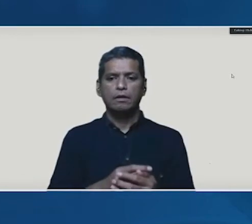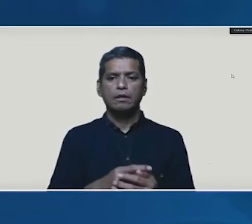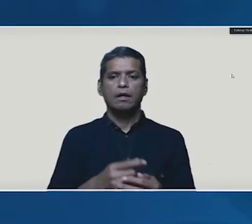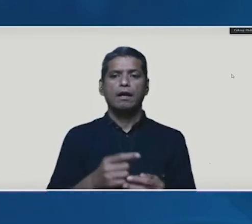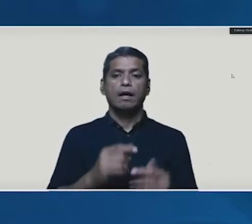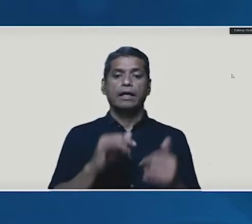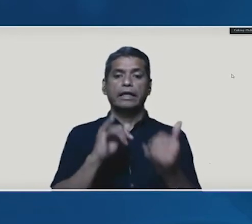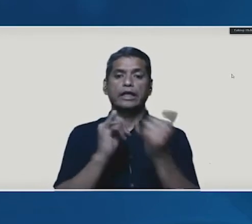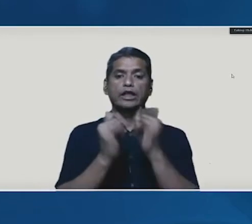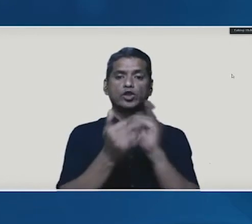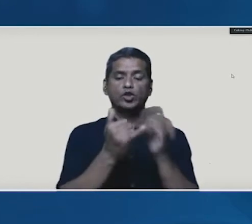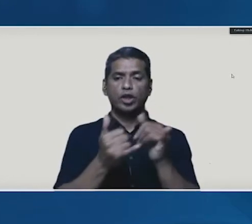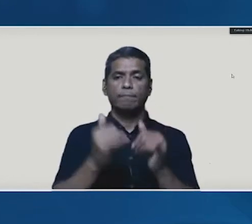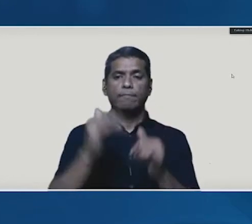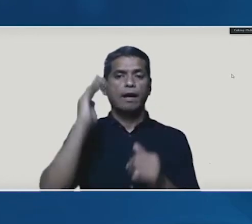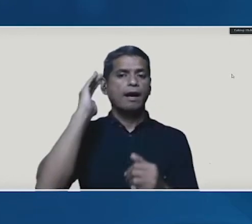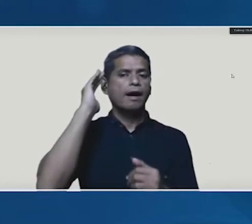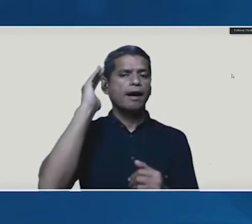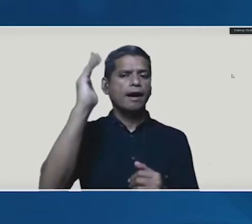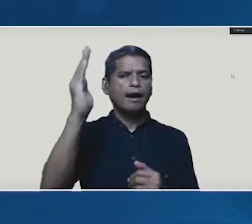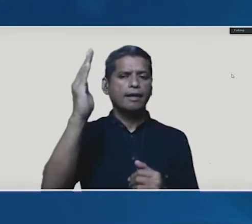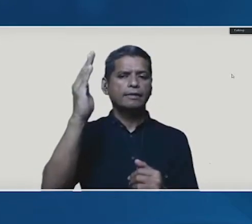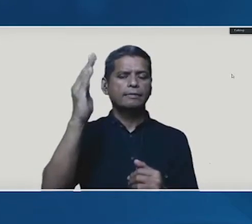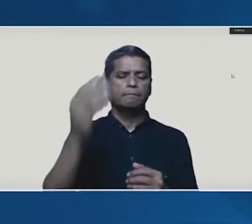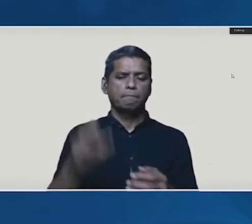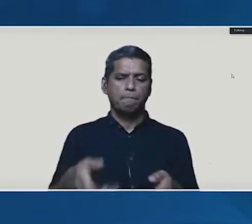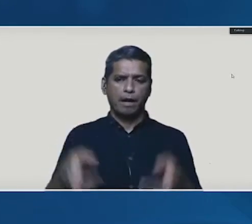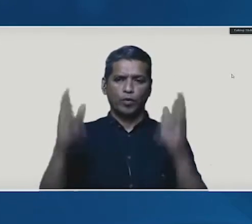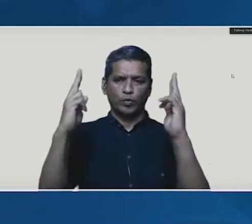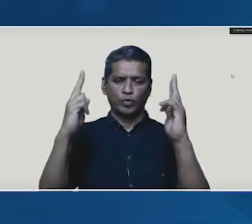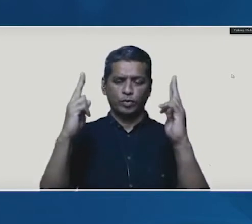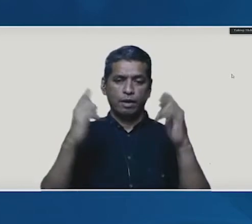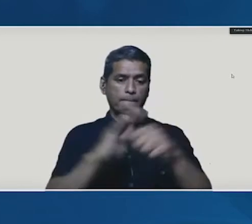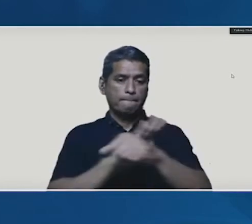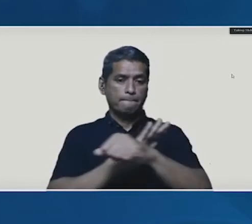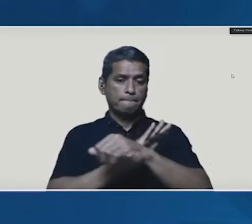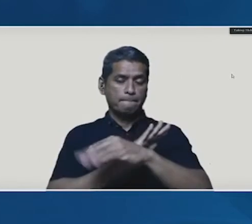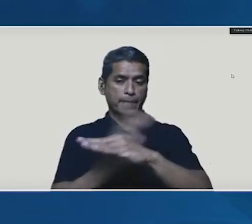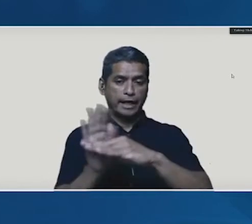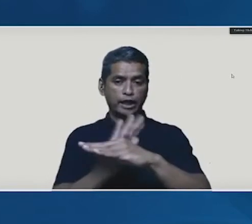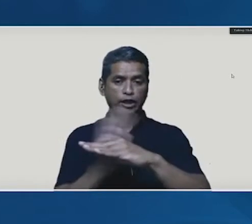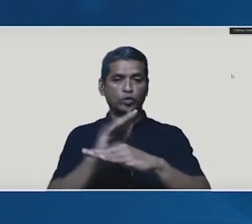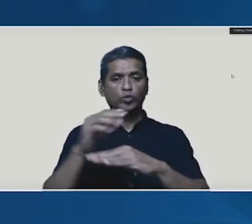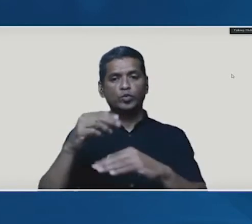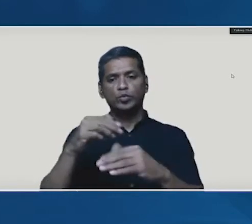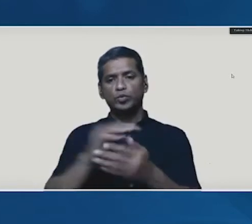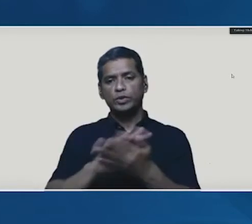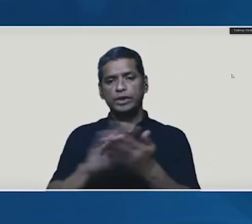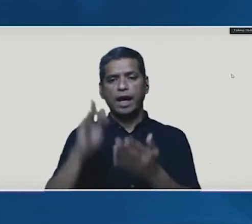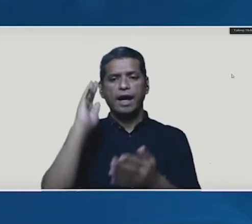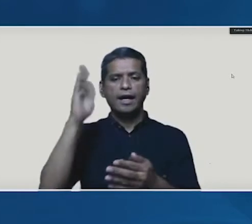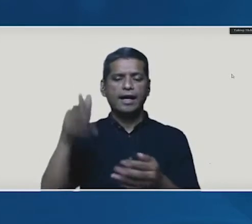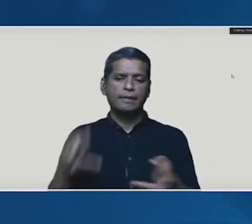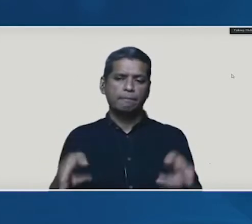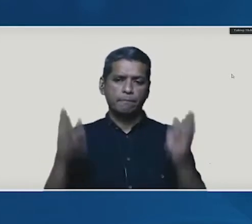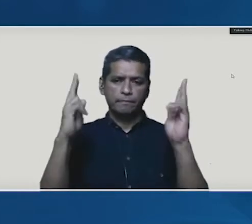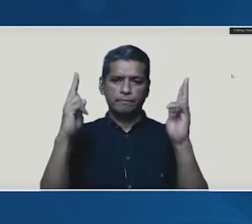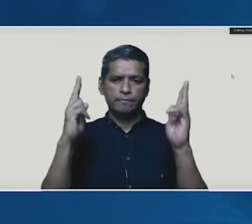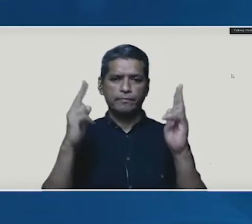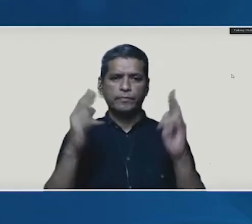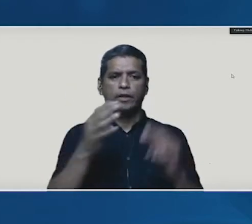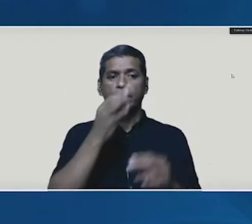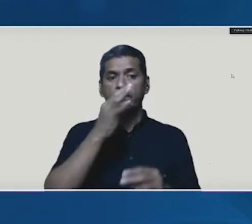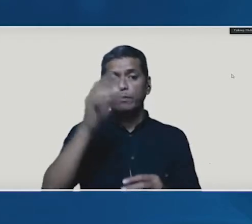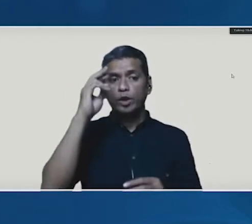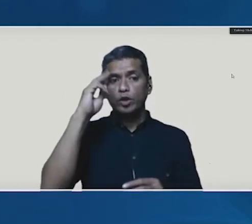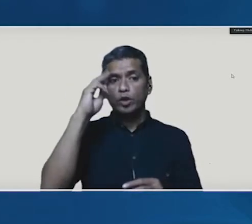bahwa Bait Suci akan dibangun kembali dan dia sempat 51 mengatakan begini firman Tuhan inilah firmanku